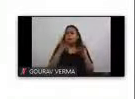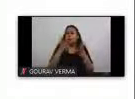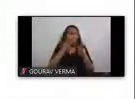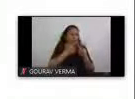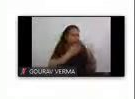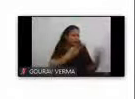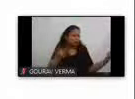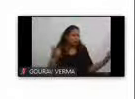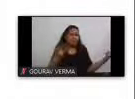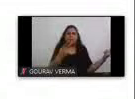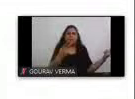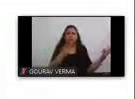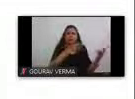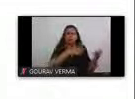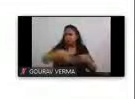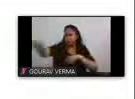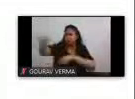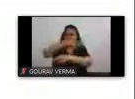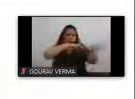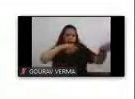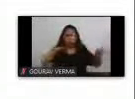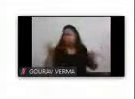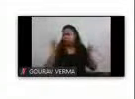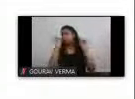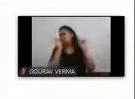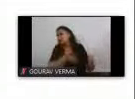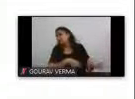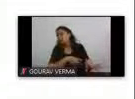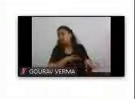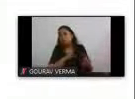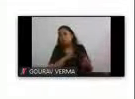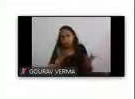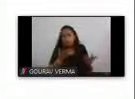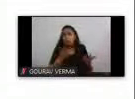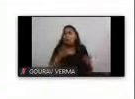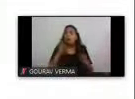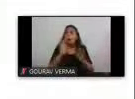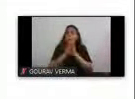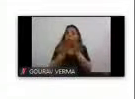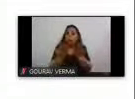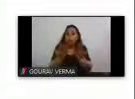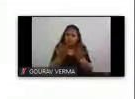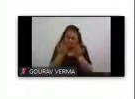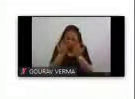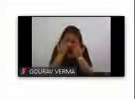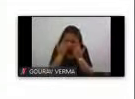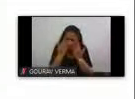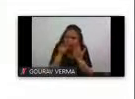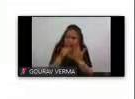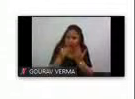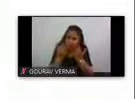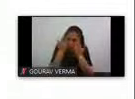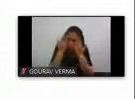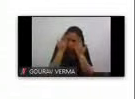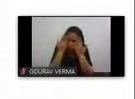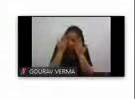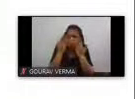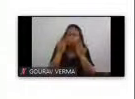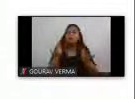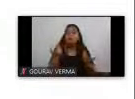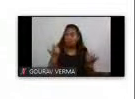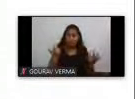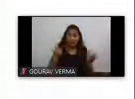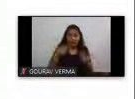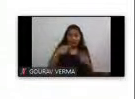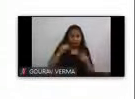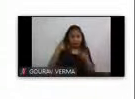books close, ये सब it means that the child has got some vision, इसलिए वो ये सब कर रहे हैं. So these are some unusual visual